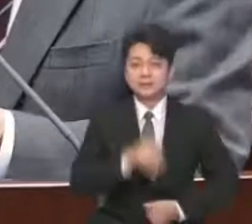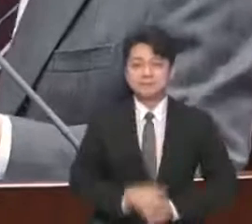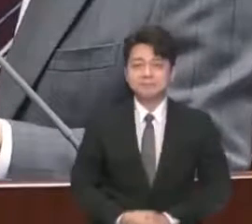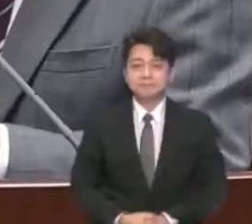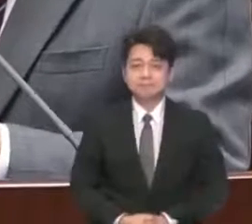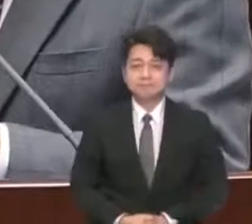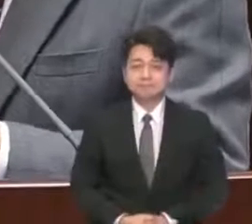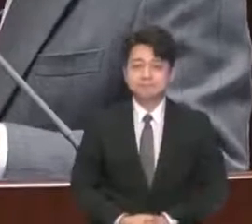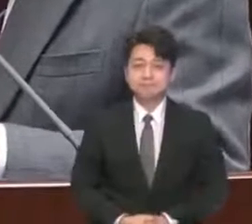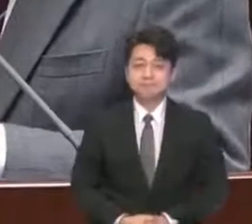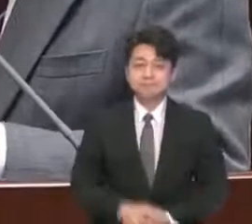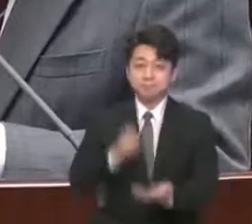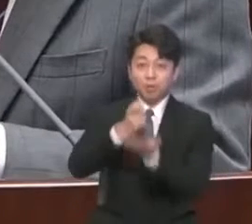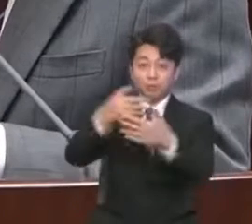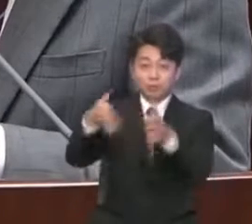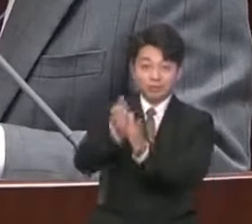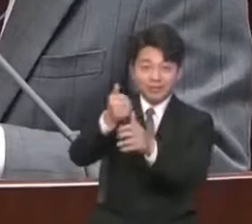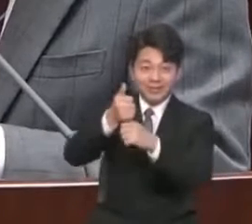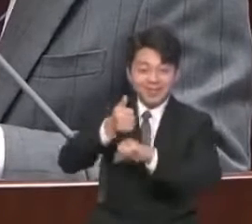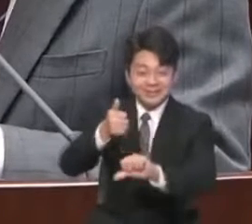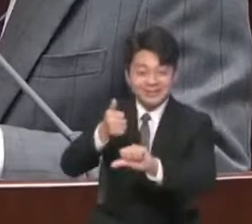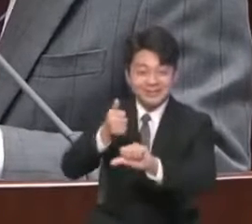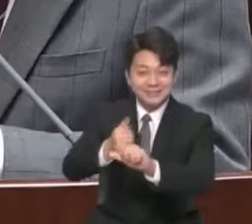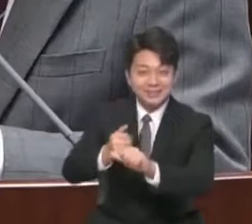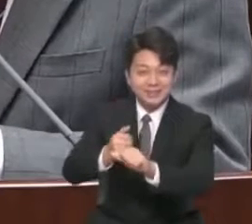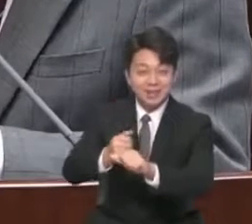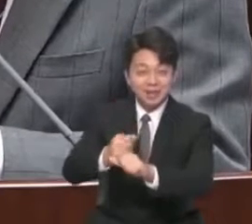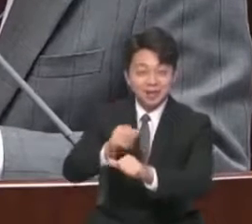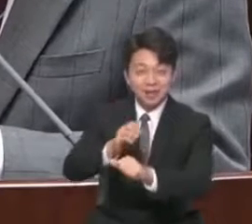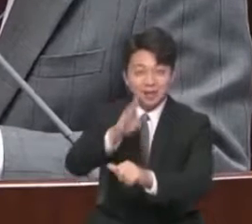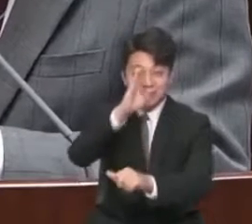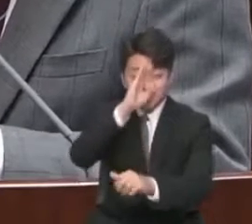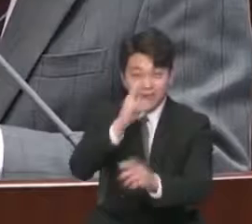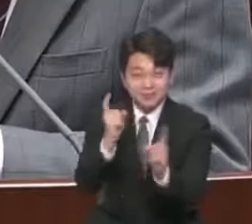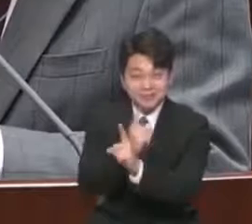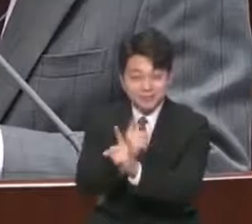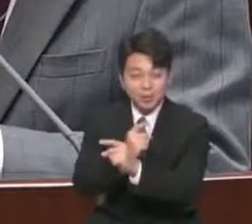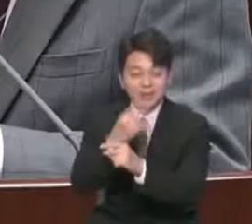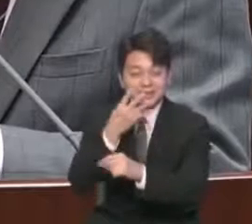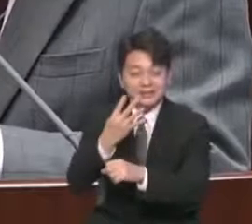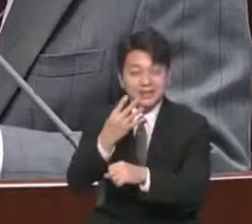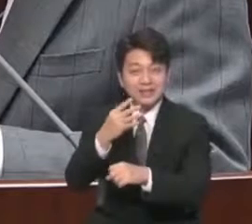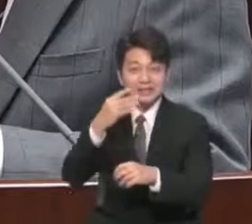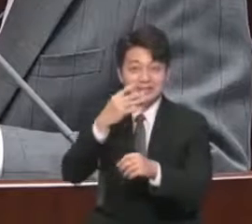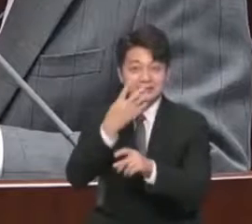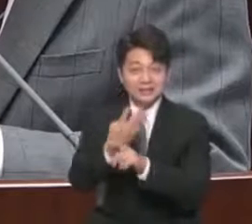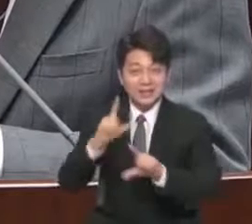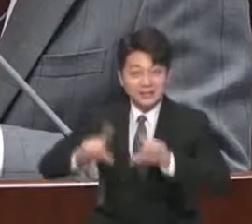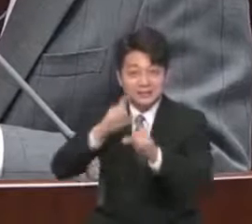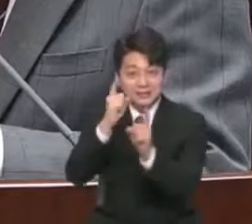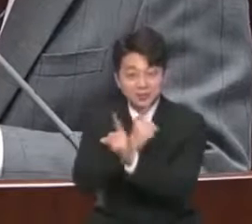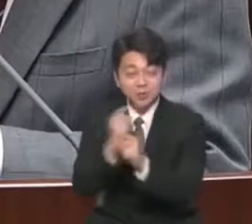서일병은 4일 치료받고 19일 병가를 받았습니다. 그런데